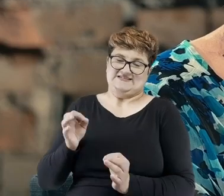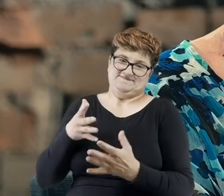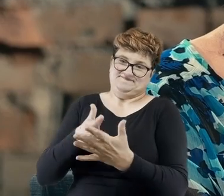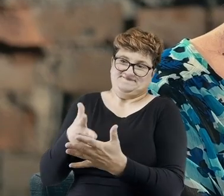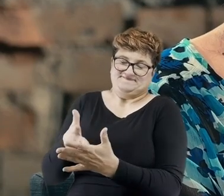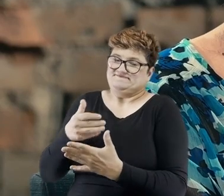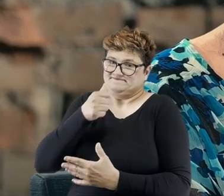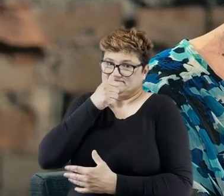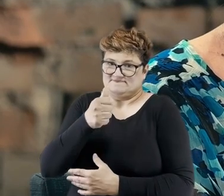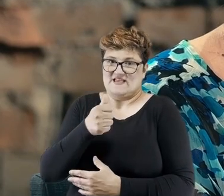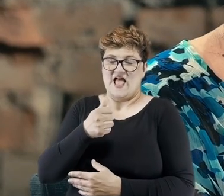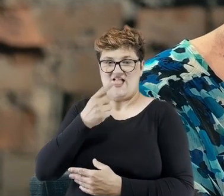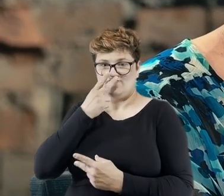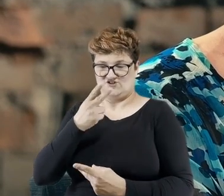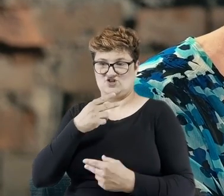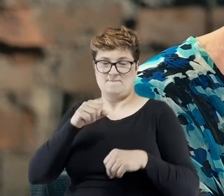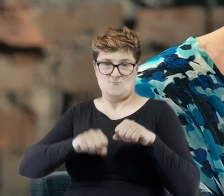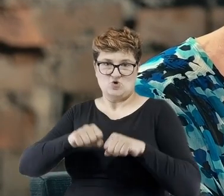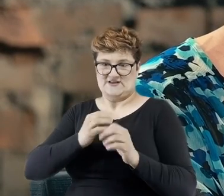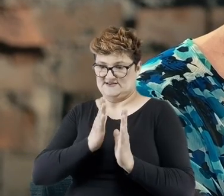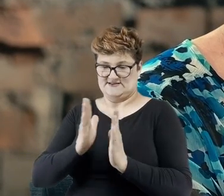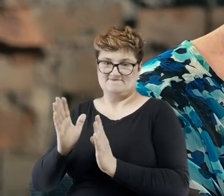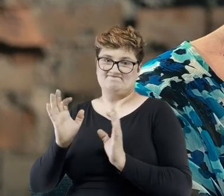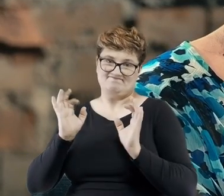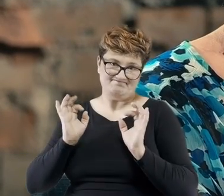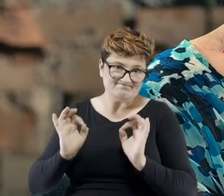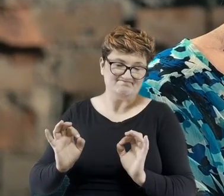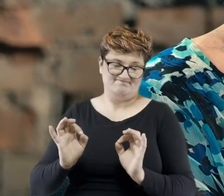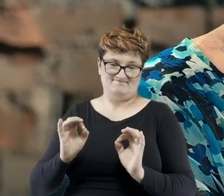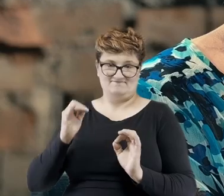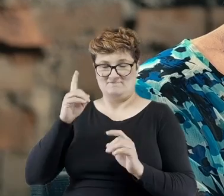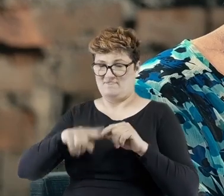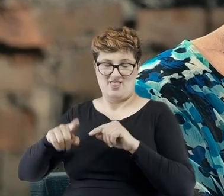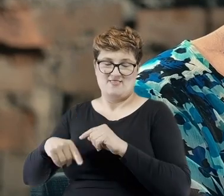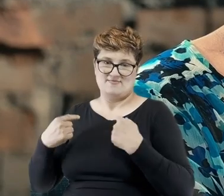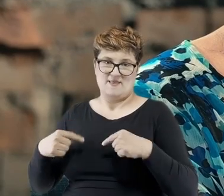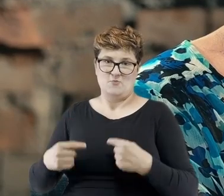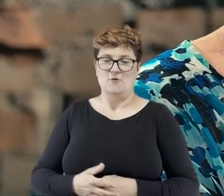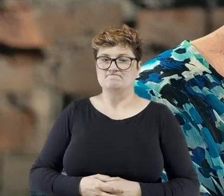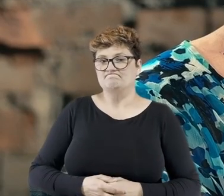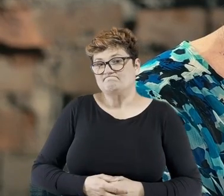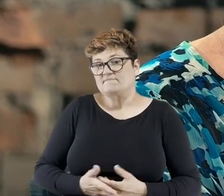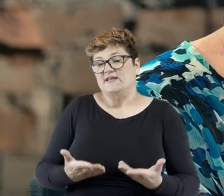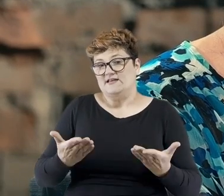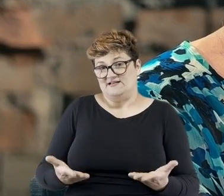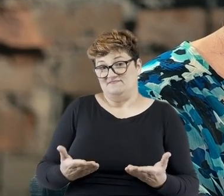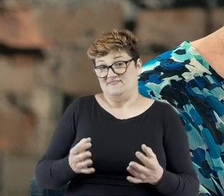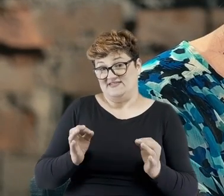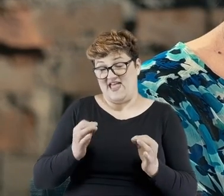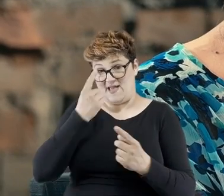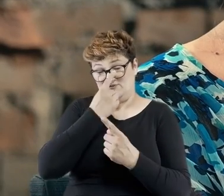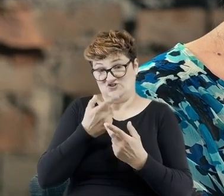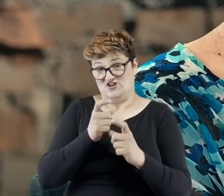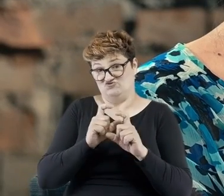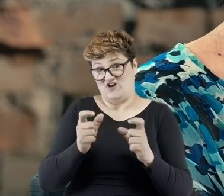ocenić, natomiast nie dopatrzył się uchybień, więc jak było, tego nie wiemy. Tak. Proszę Państwa, teraz byłby chyba czas